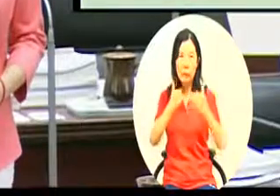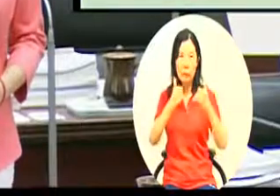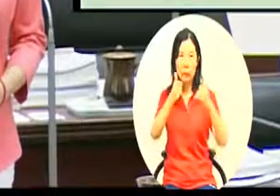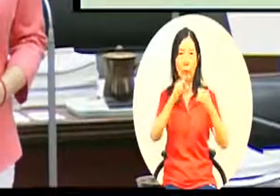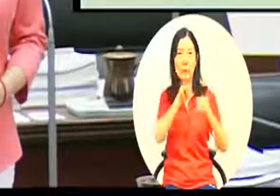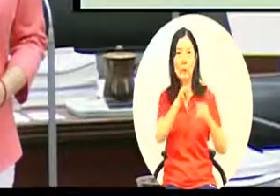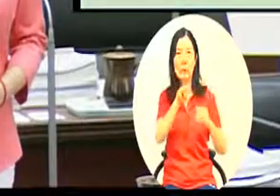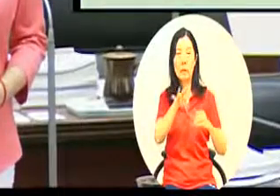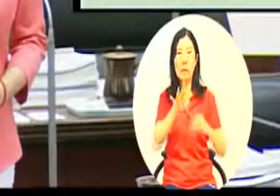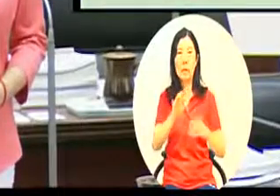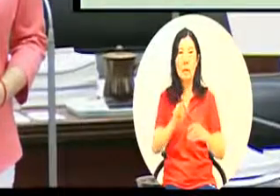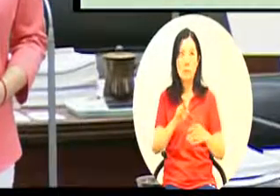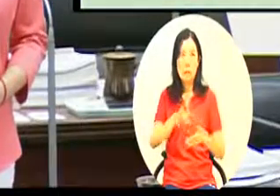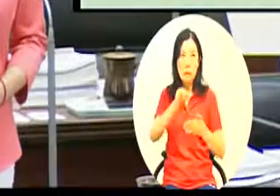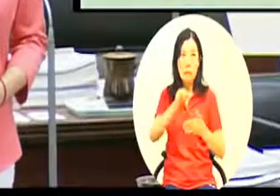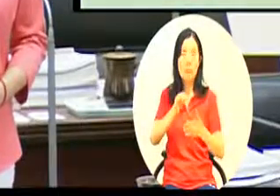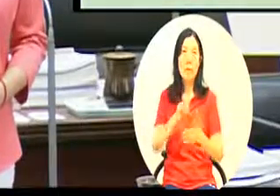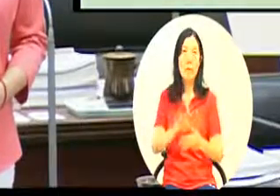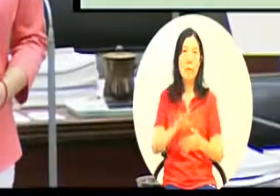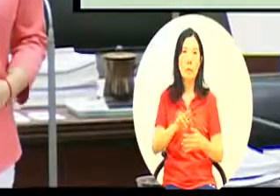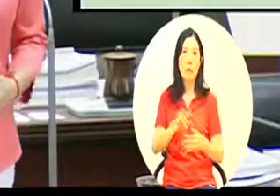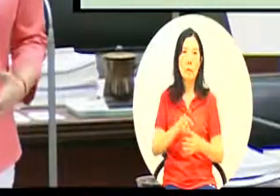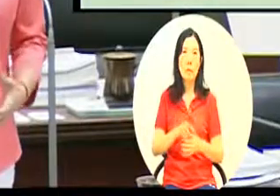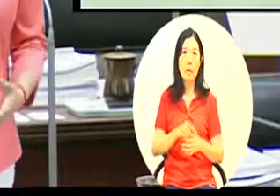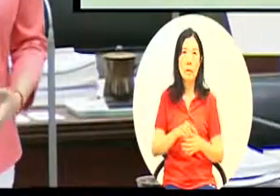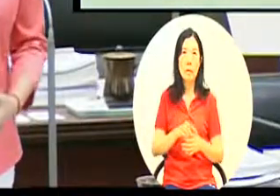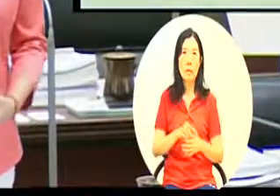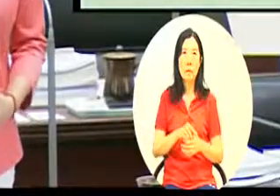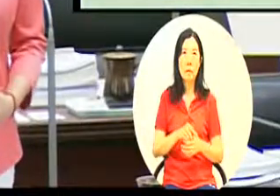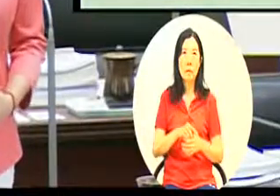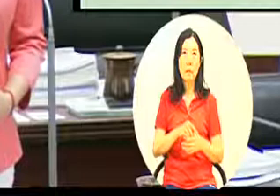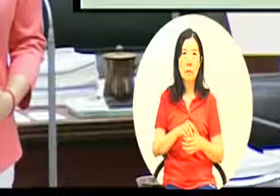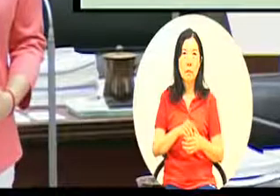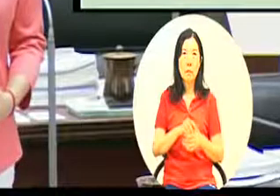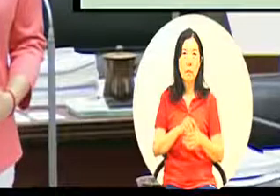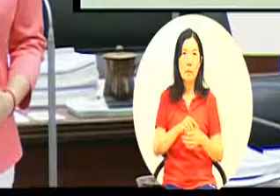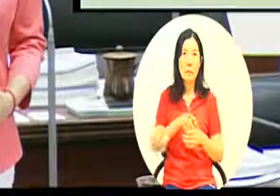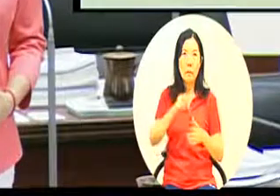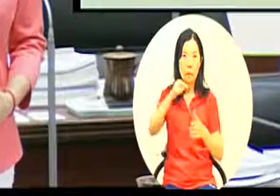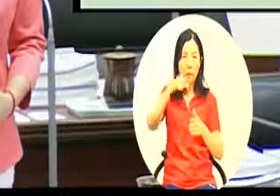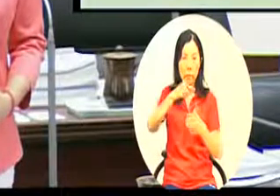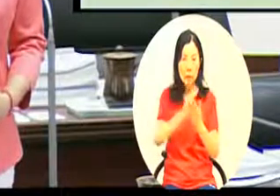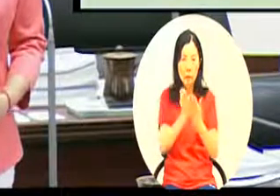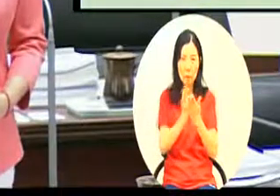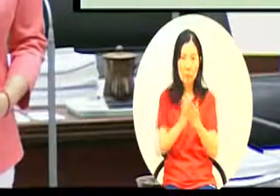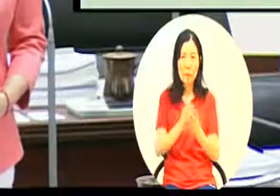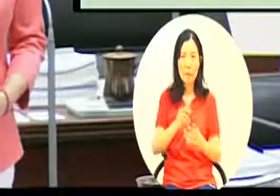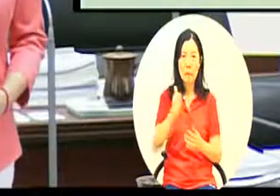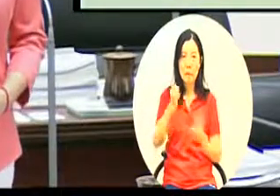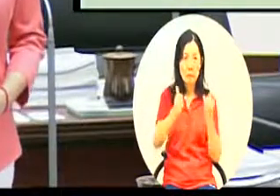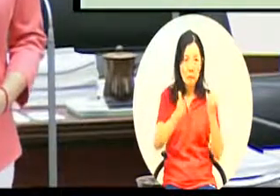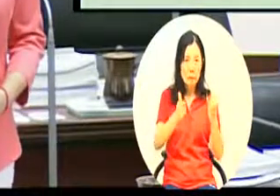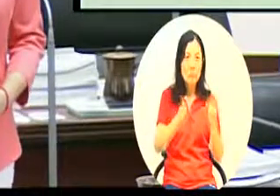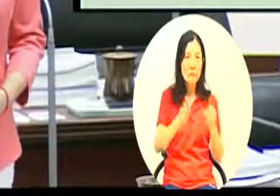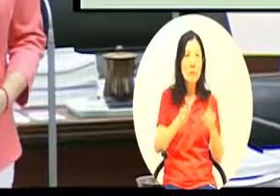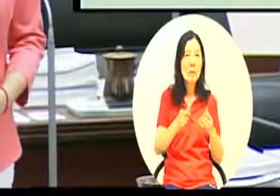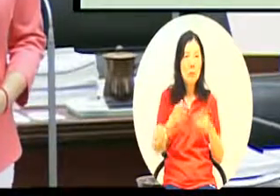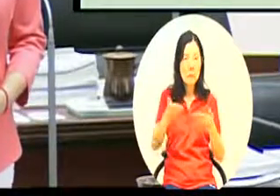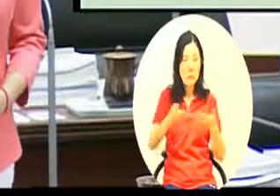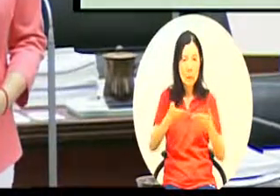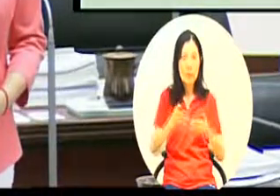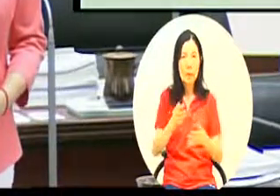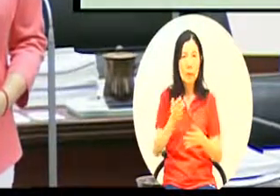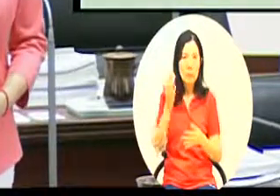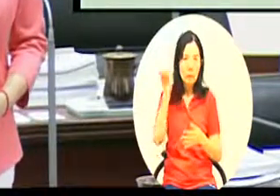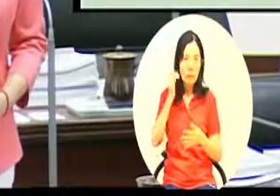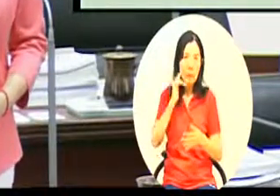呢，在提及呢，我们的教科书里呢有提到这个良性的一个议题哈，那之前也有很多